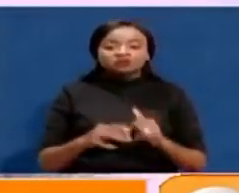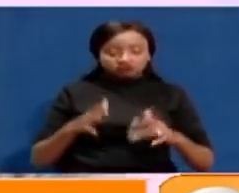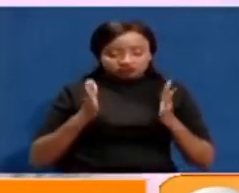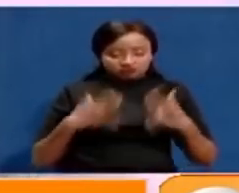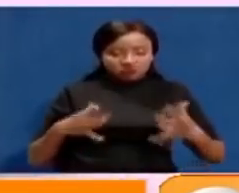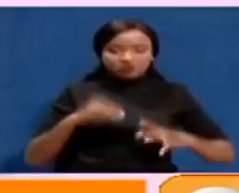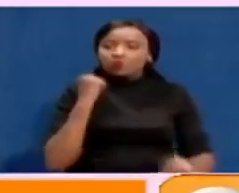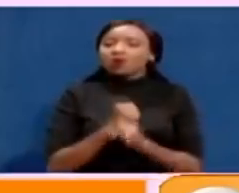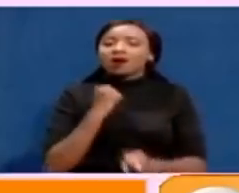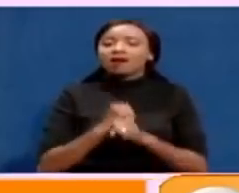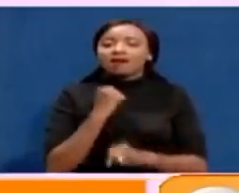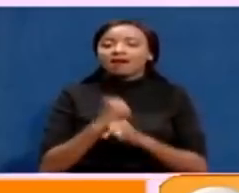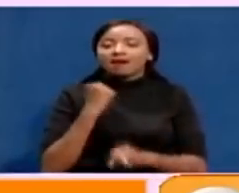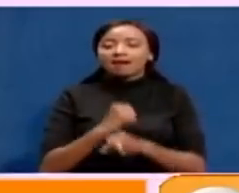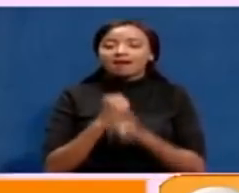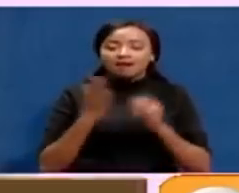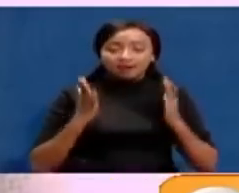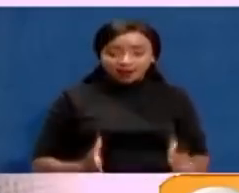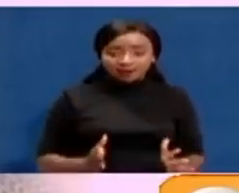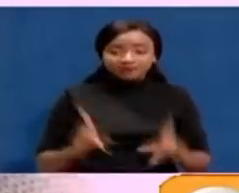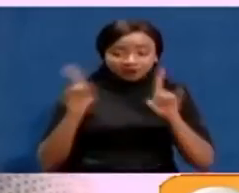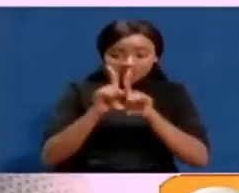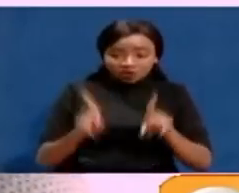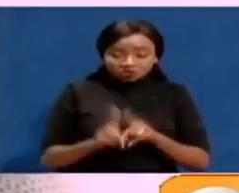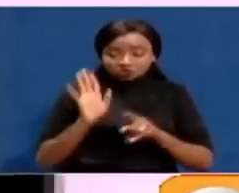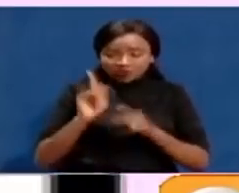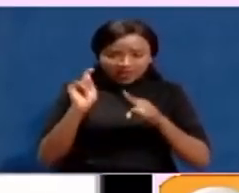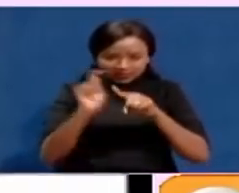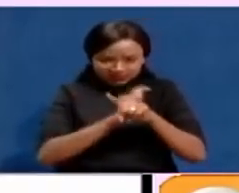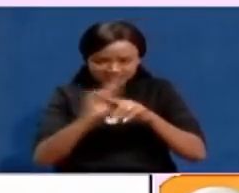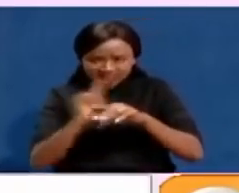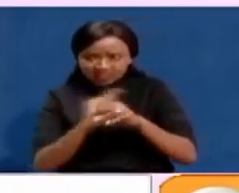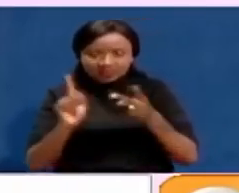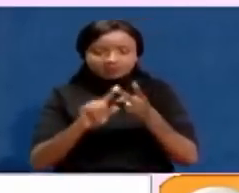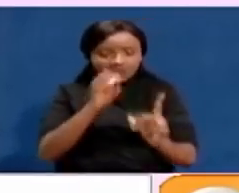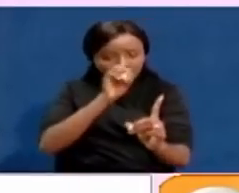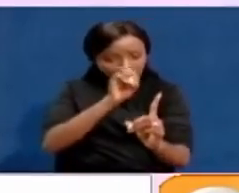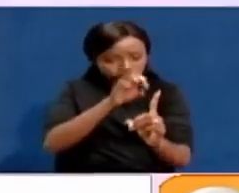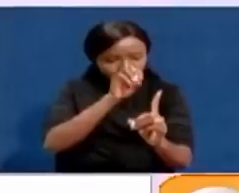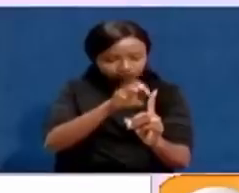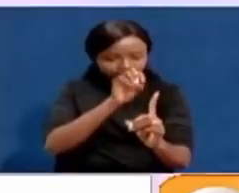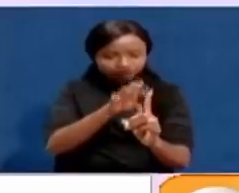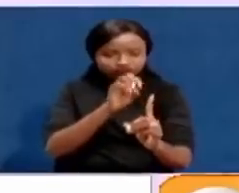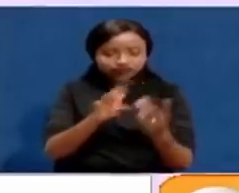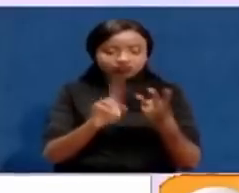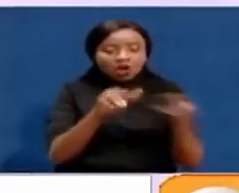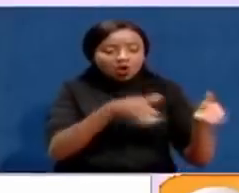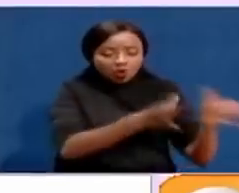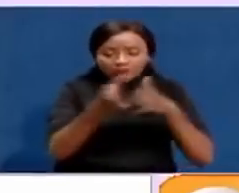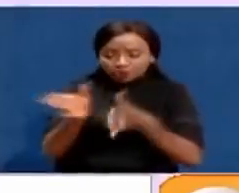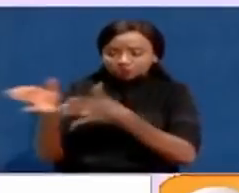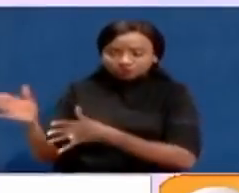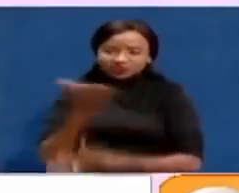capital, and the training, the mentorship and the availing of